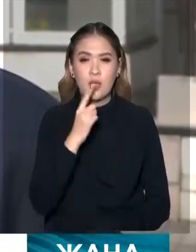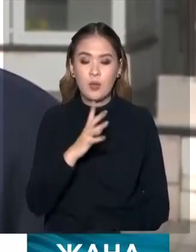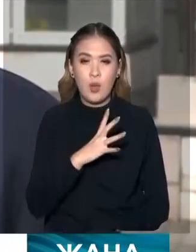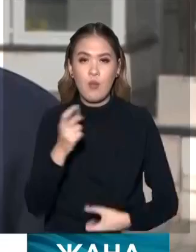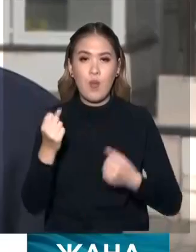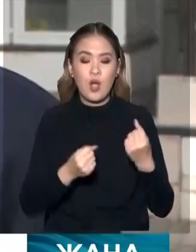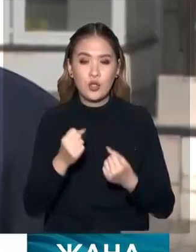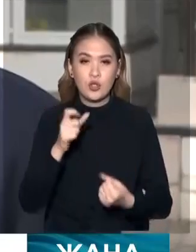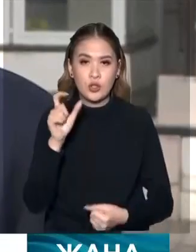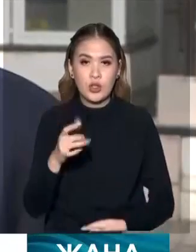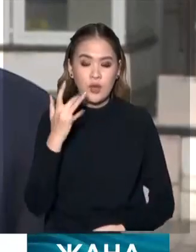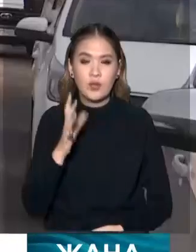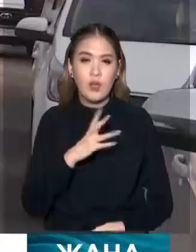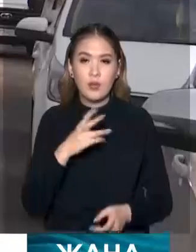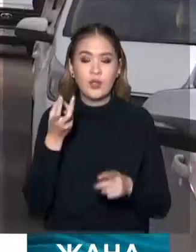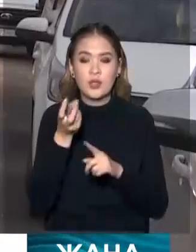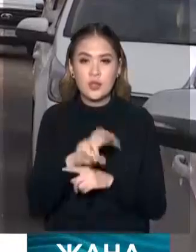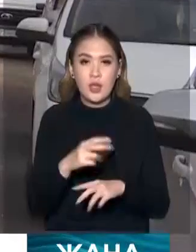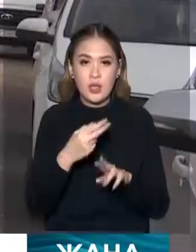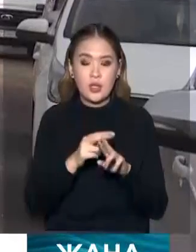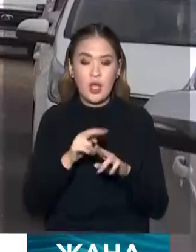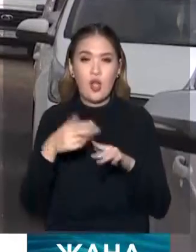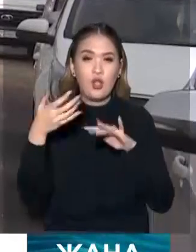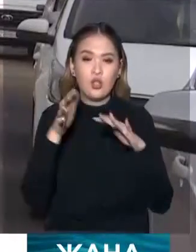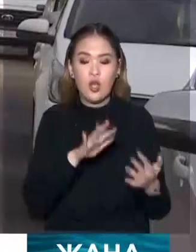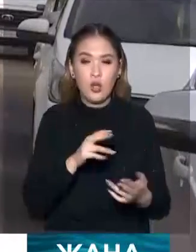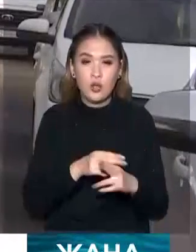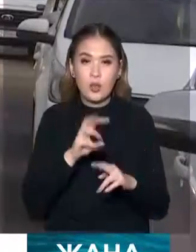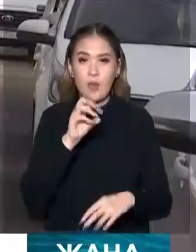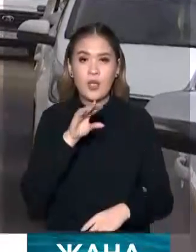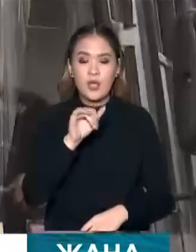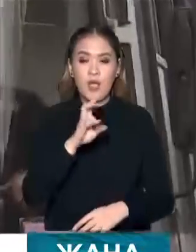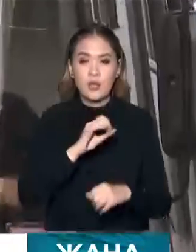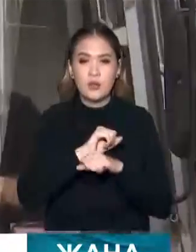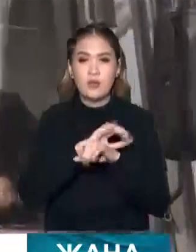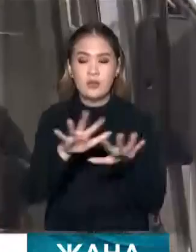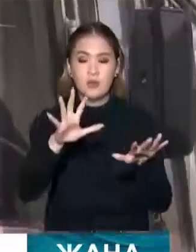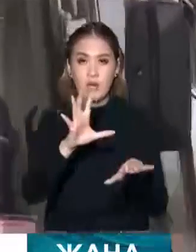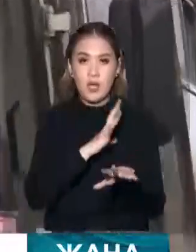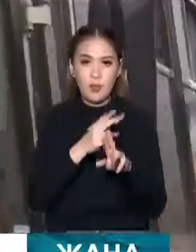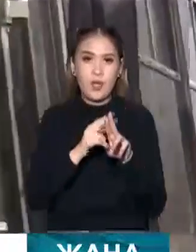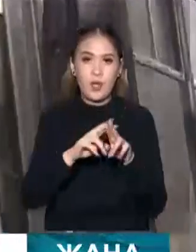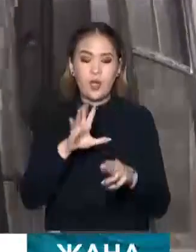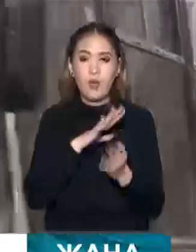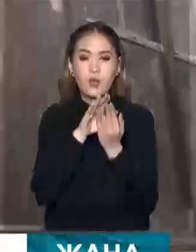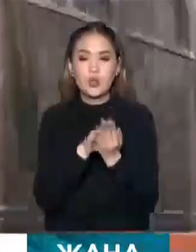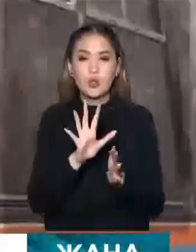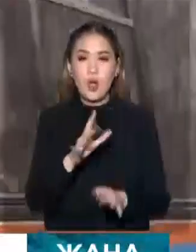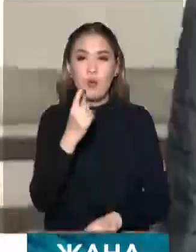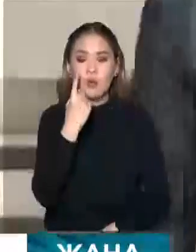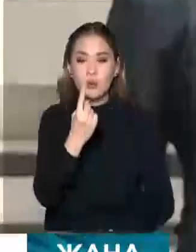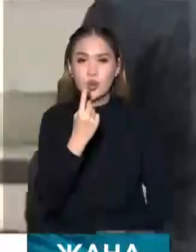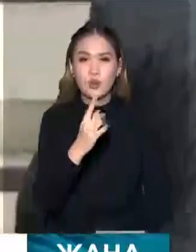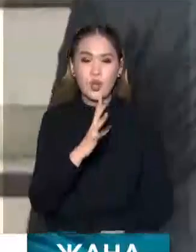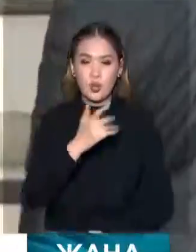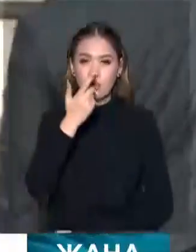жүретін кісі ғой. Сол жерге келген ғой сол кезде. Бұрғылау жұмыстары кезінде ауаға метан тарап кеткен. Құтқарушылардың сөзінше мәйіттердің тек біреуінен ғана